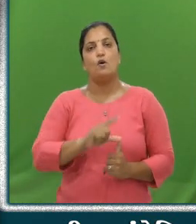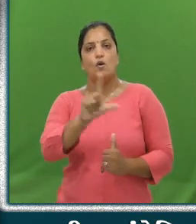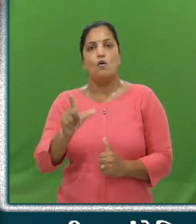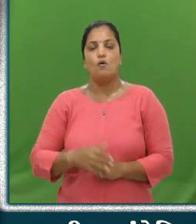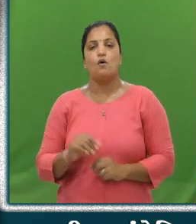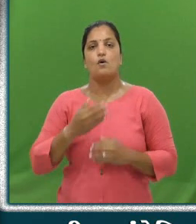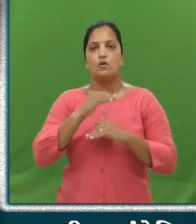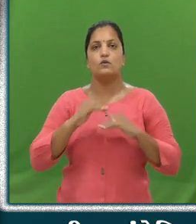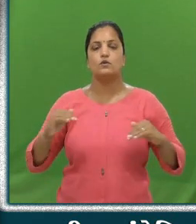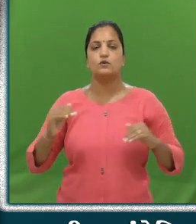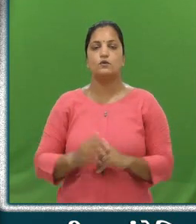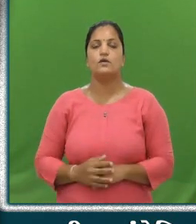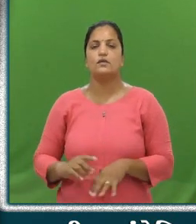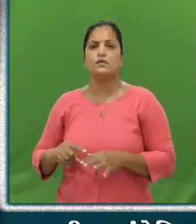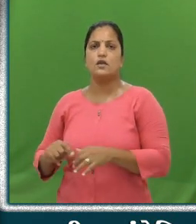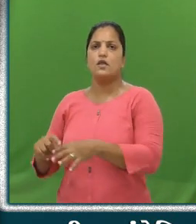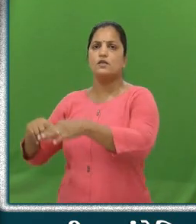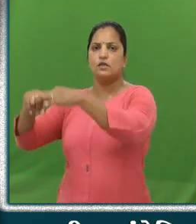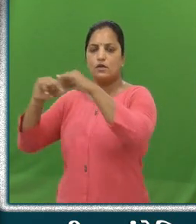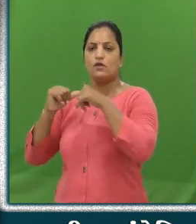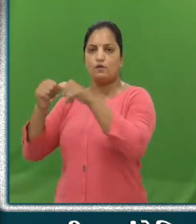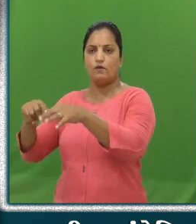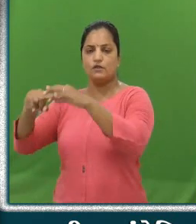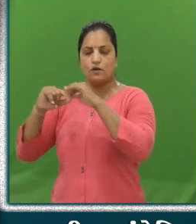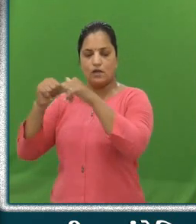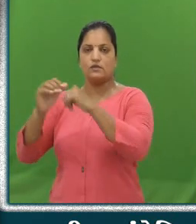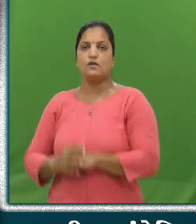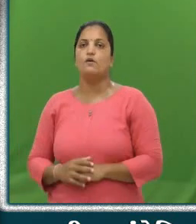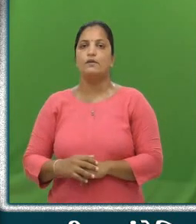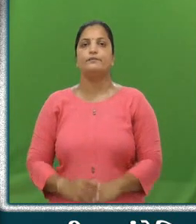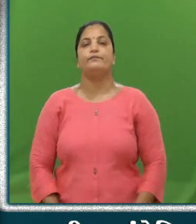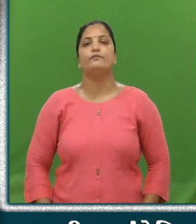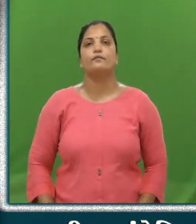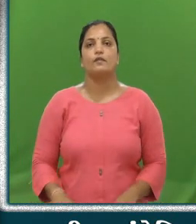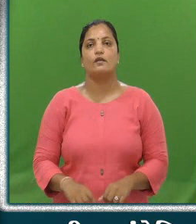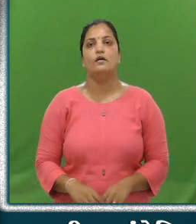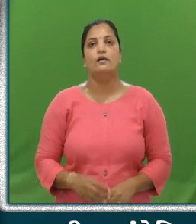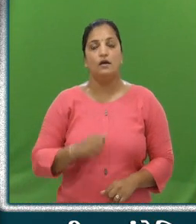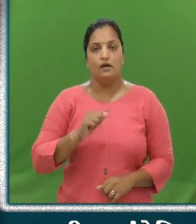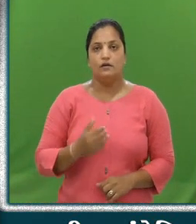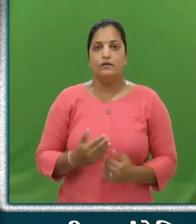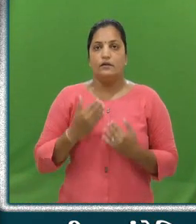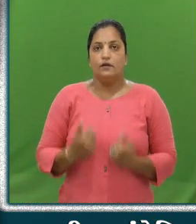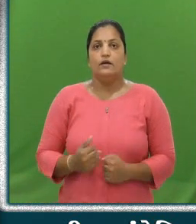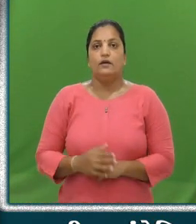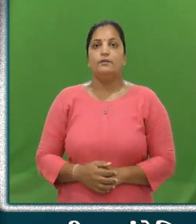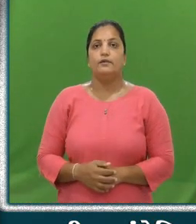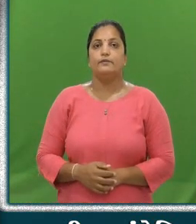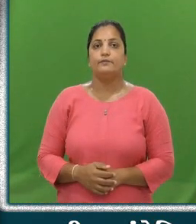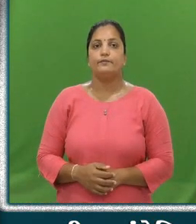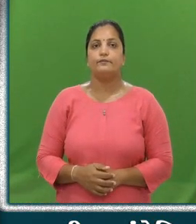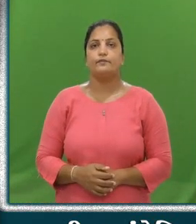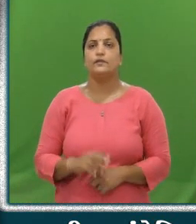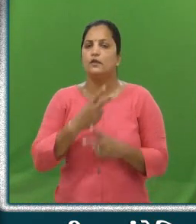તમારે દરેકે દરેક પ્રશ્નો જે પૂછવામાં આવે તેના ઉત્તર આપવાના છે અહીં આપણે જે અત્યારે જોવાનું છે